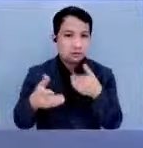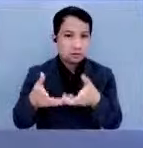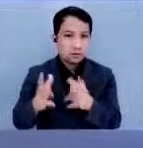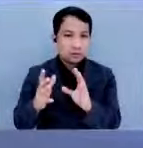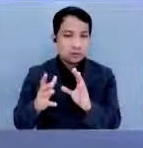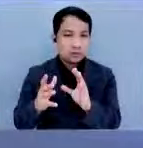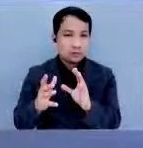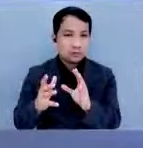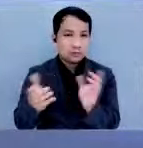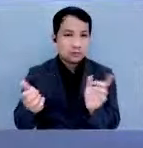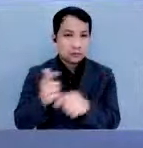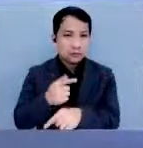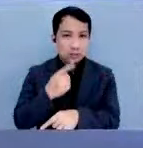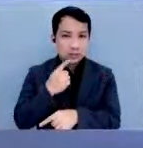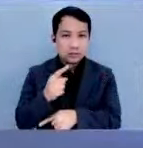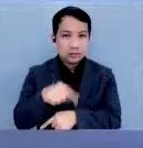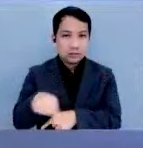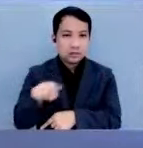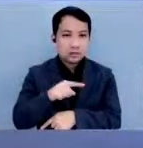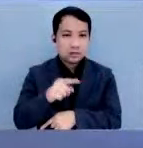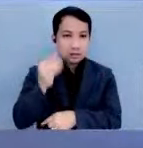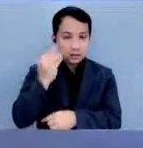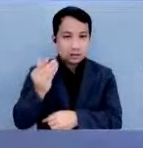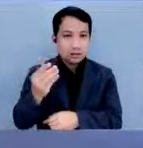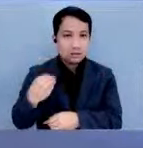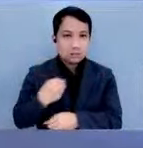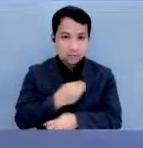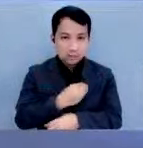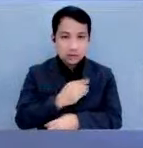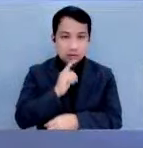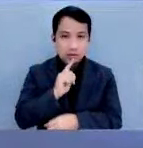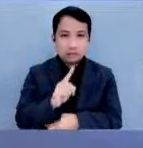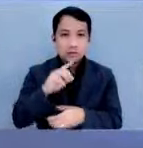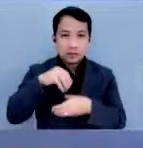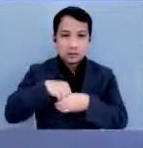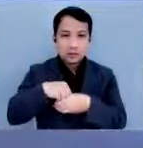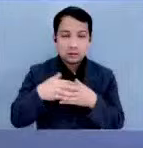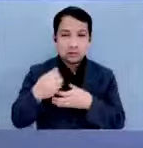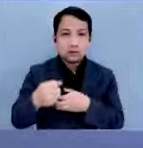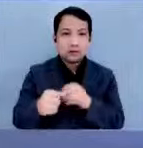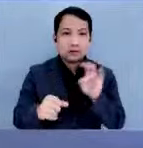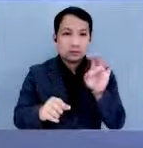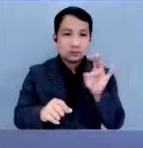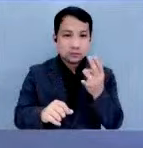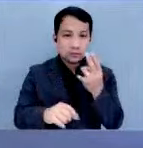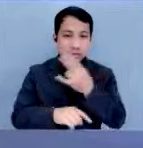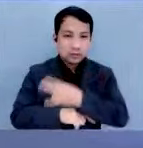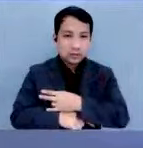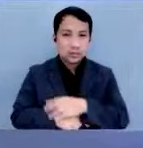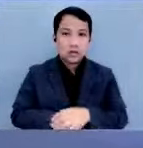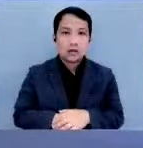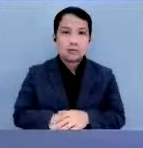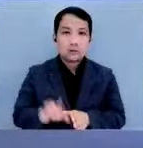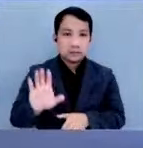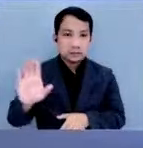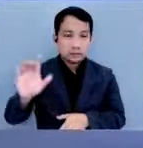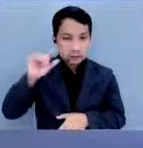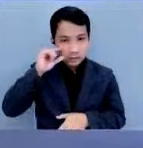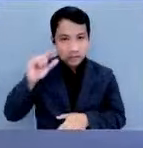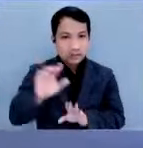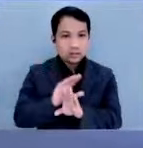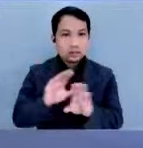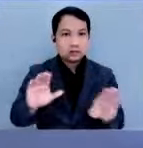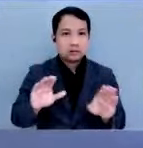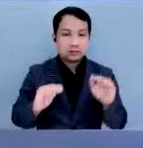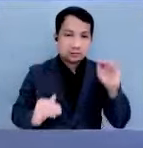ng majority vote ng mga miyembro ng komite sa loob po ng 7 araw. Sa kaso ni Quiboloy, hindi naabot ang majority